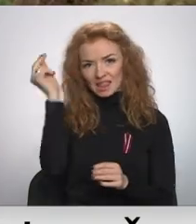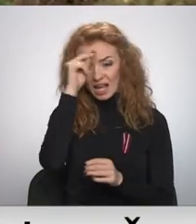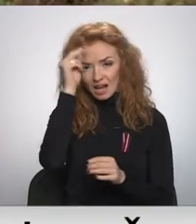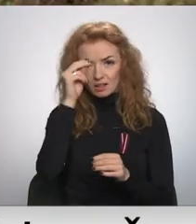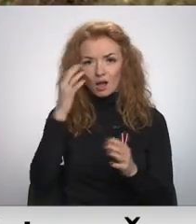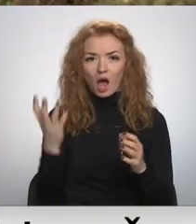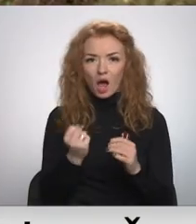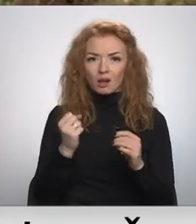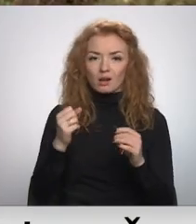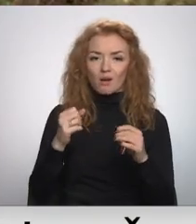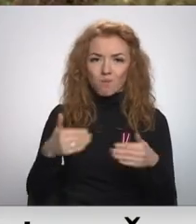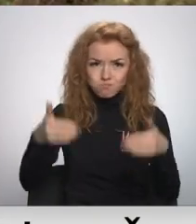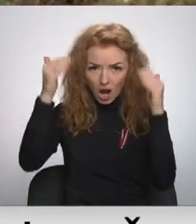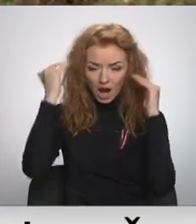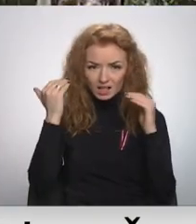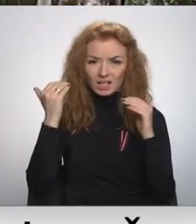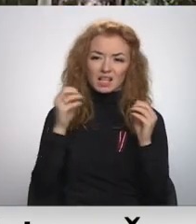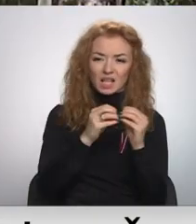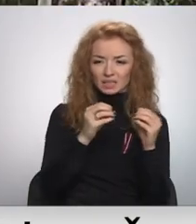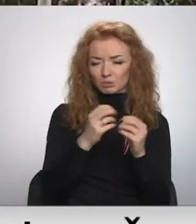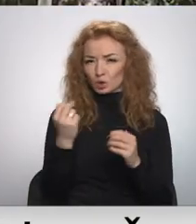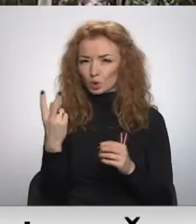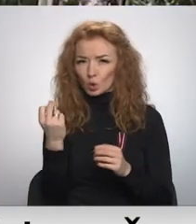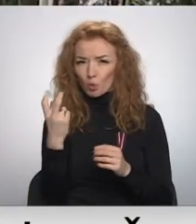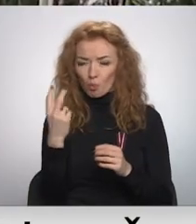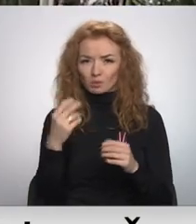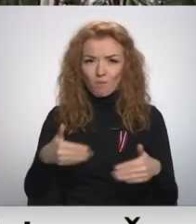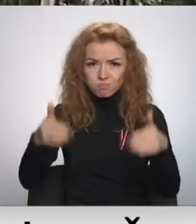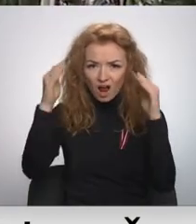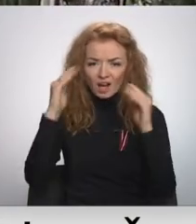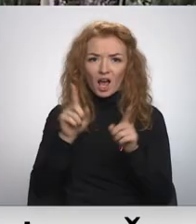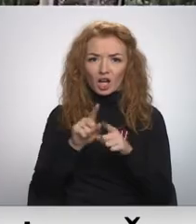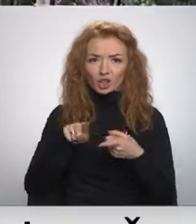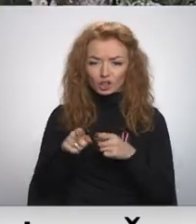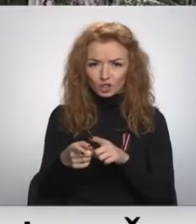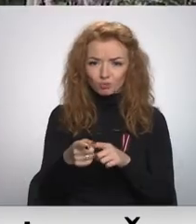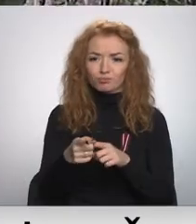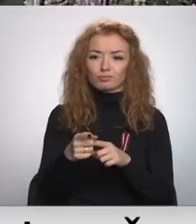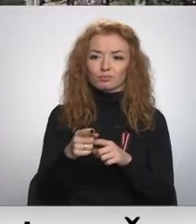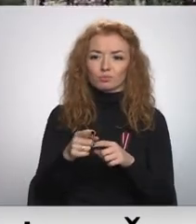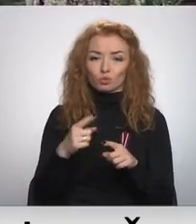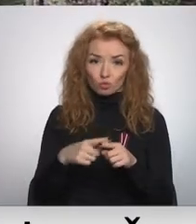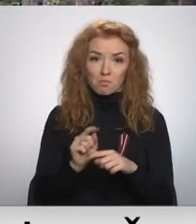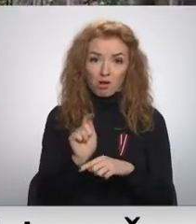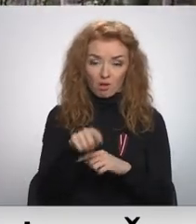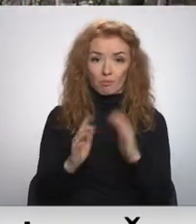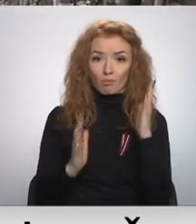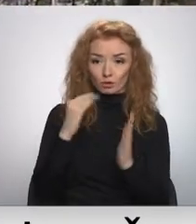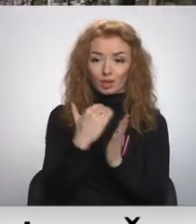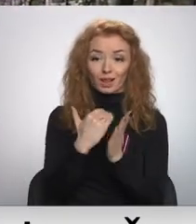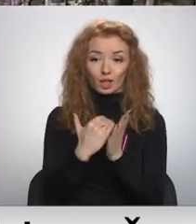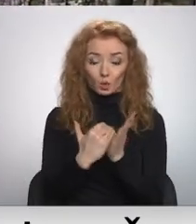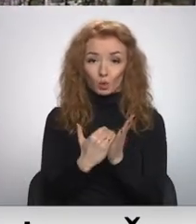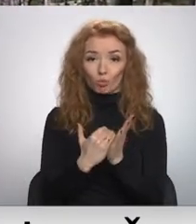brauciņus ar bagījiem, kur piedalās 10-12 bagiju un džipu. Porkopt meža likumus, porkopt ir ministrs